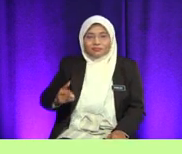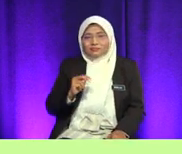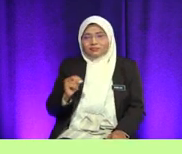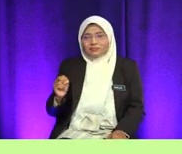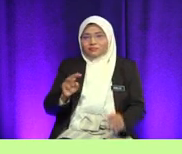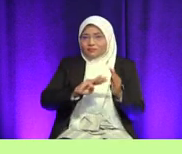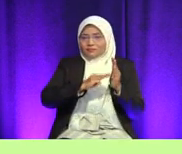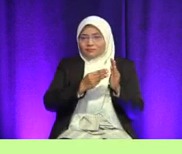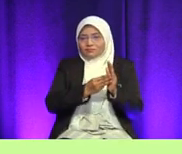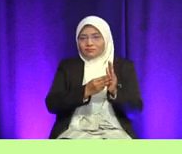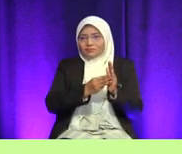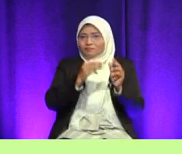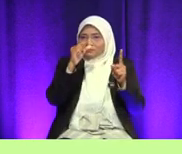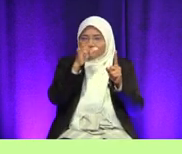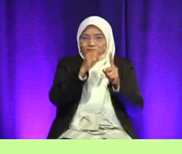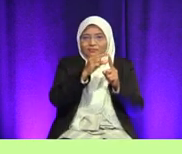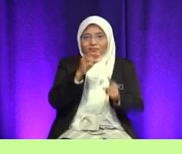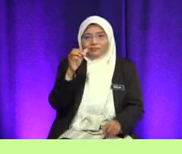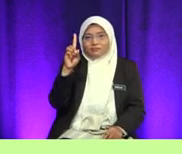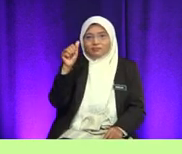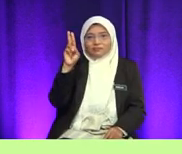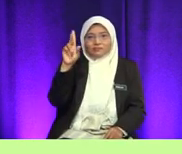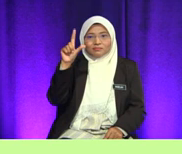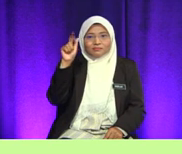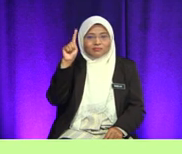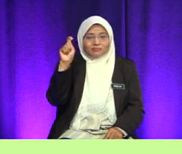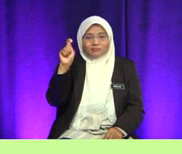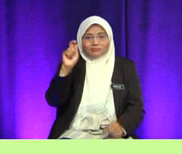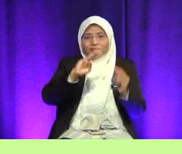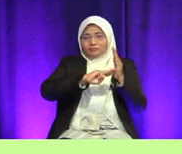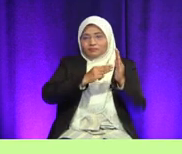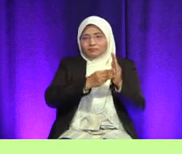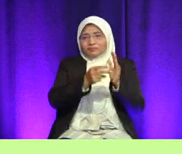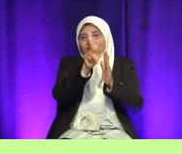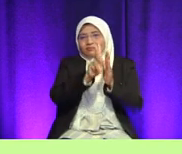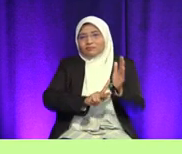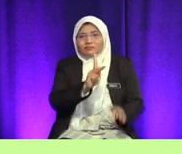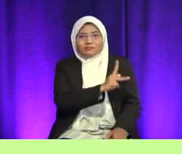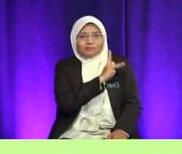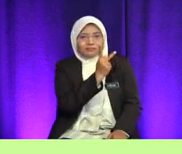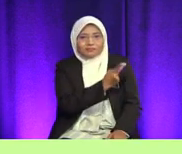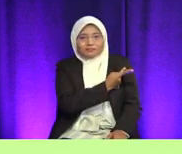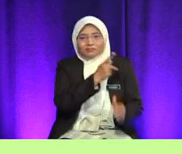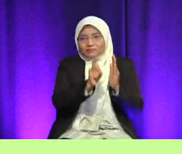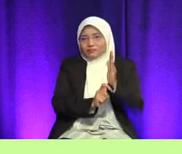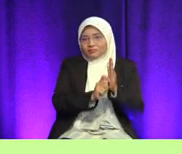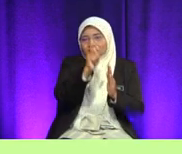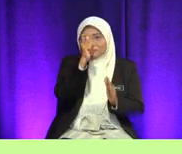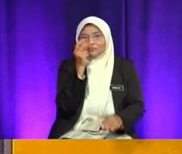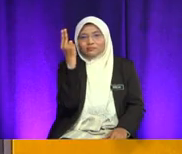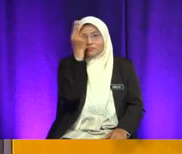Daulat Yang bermaksud kekuasaan tertinggi terhadap pemerintahan negara